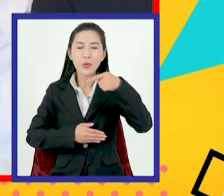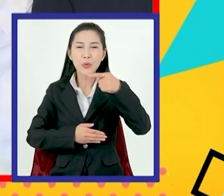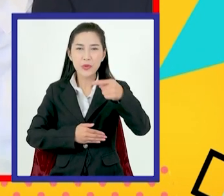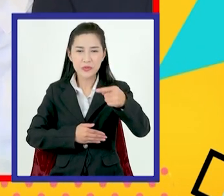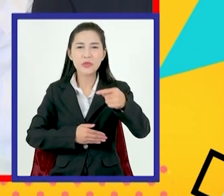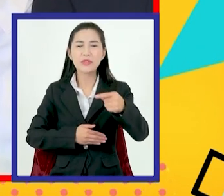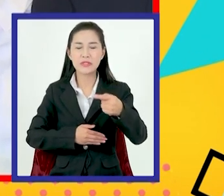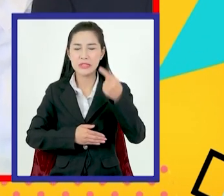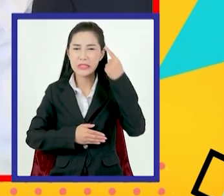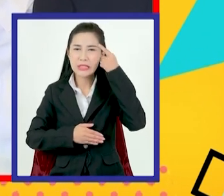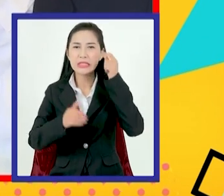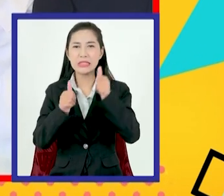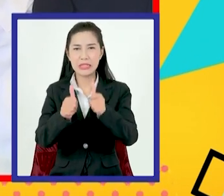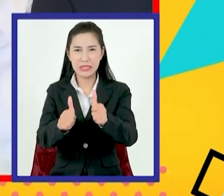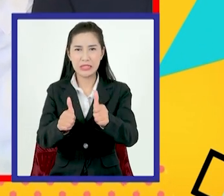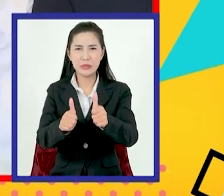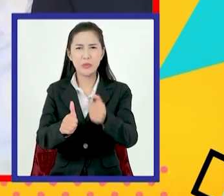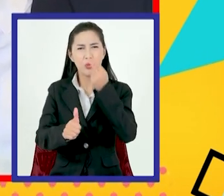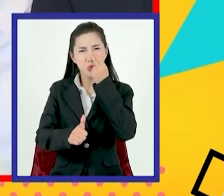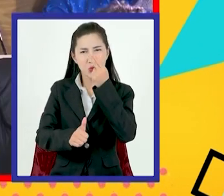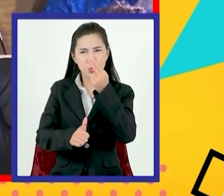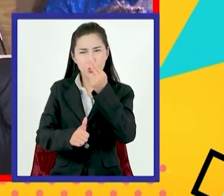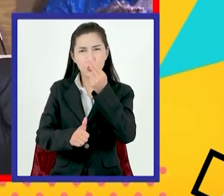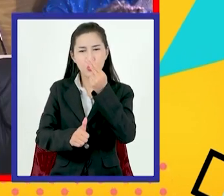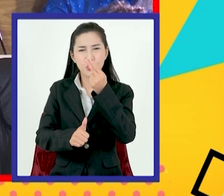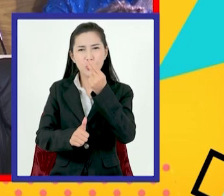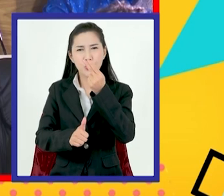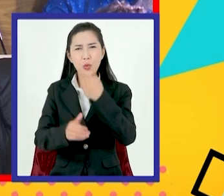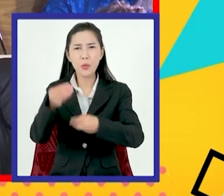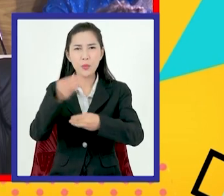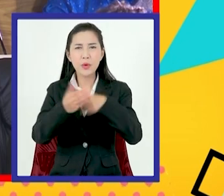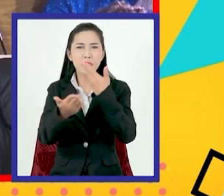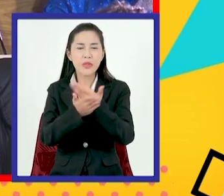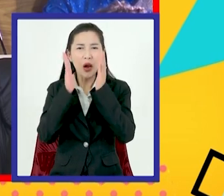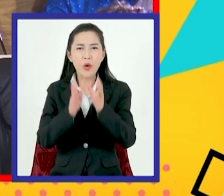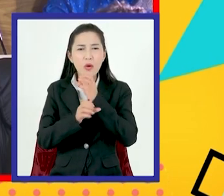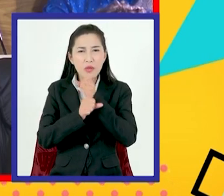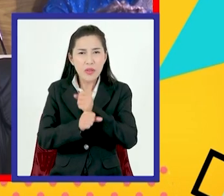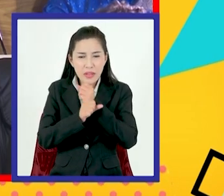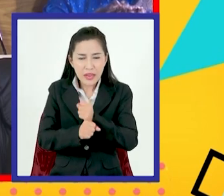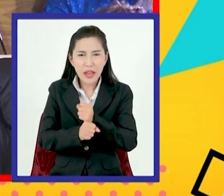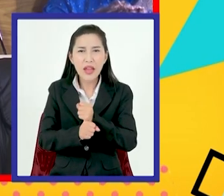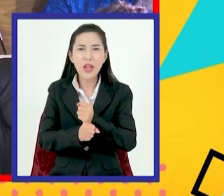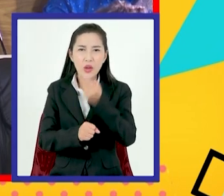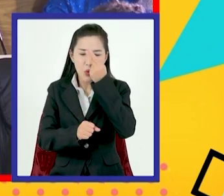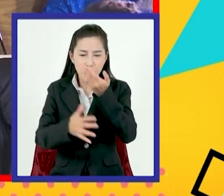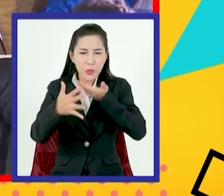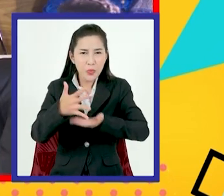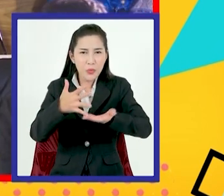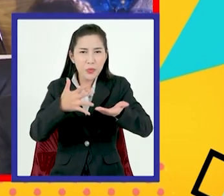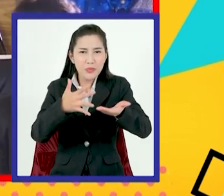มันก็ดีแล้วท่านก็ไปมองมุมมองของอะไรนะจะต้องเพิ่มเบี้ยผู้สูงอายุแล้วก็ต้องไปดูตามขั้นบัน